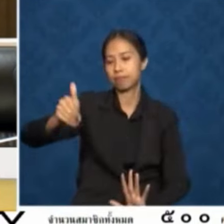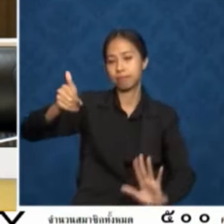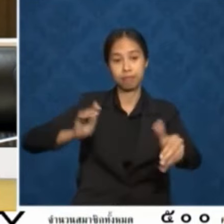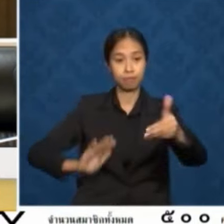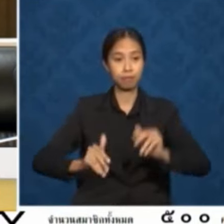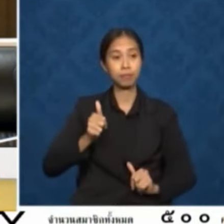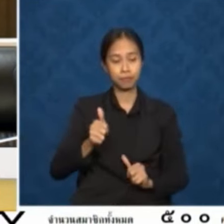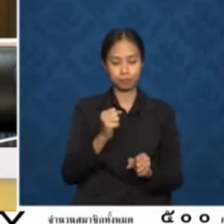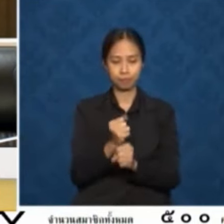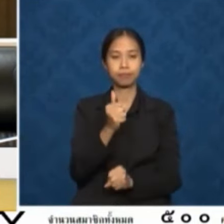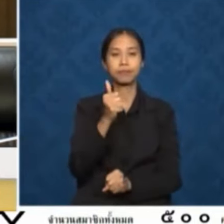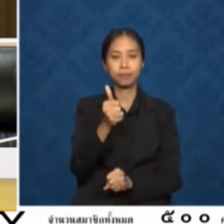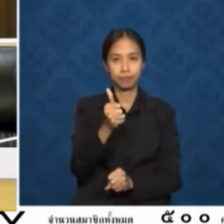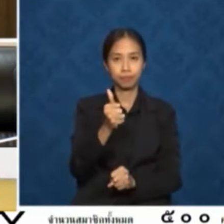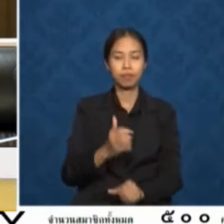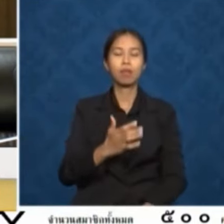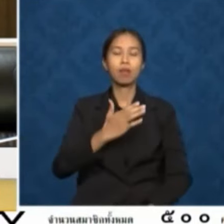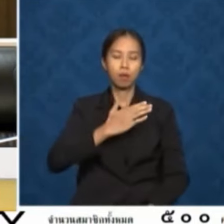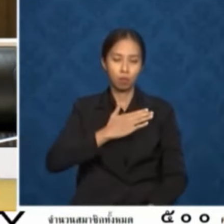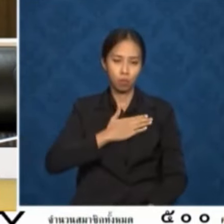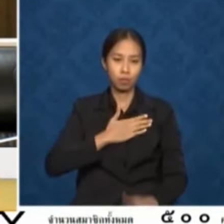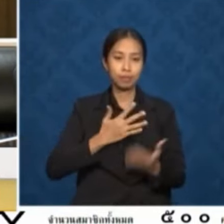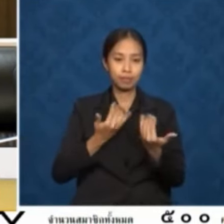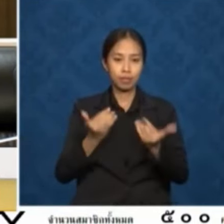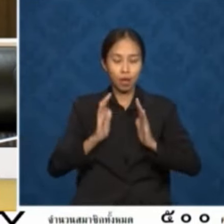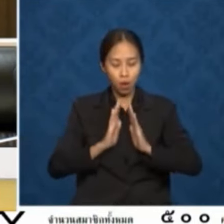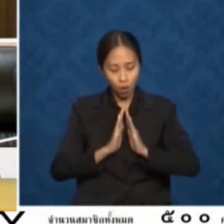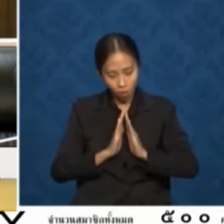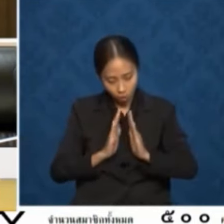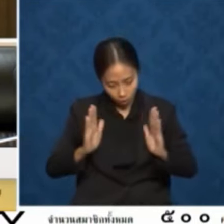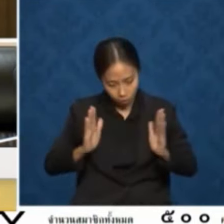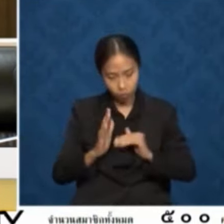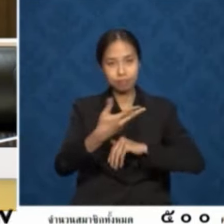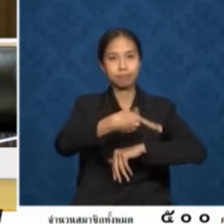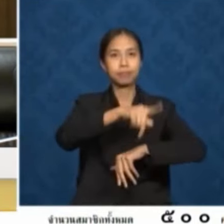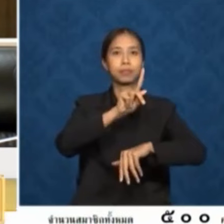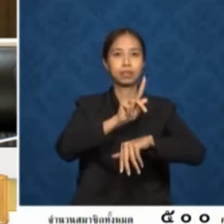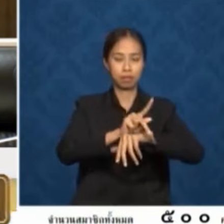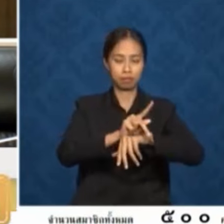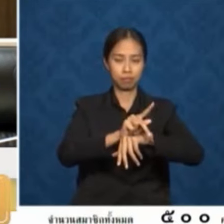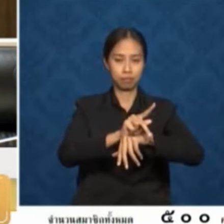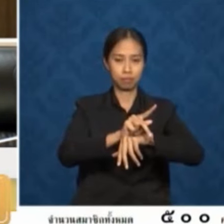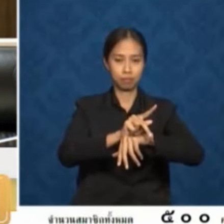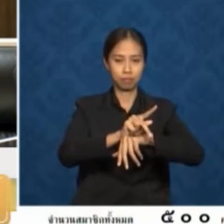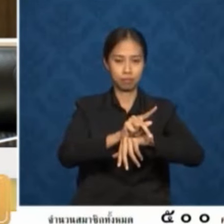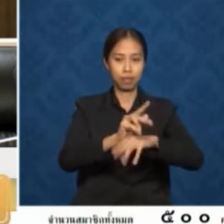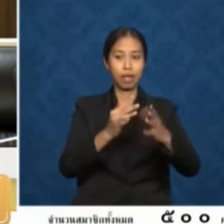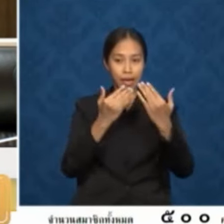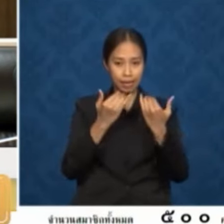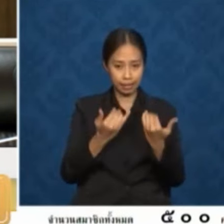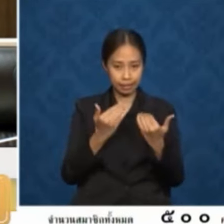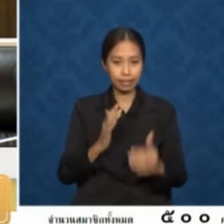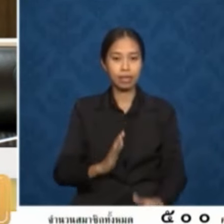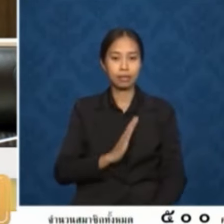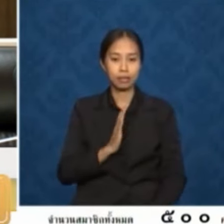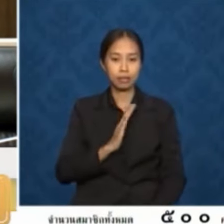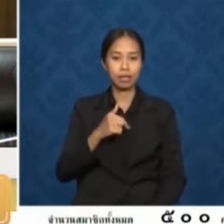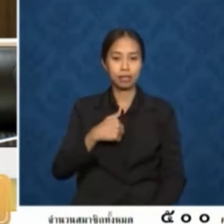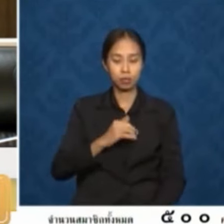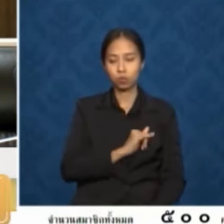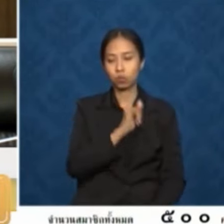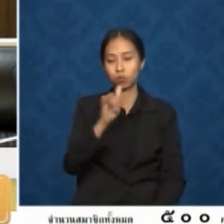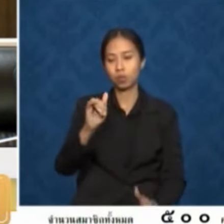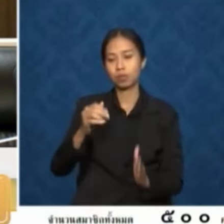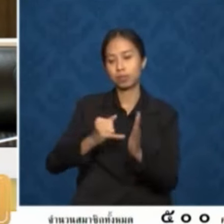ได้กับผมขอกราบขอบพระคุณท่านประธานรัฐสภาที่ได้ให้เกียรติเดินทางไปจังหวัดสก